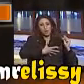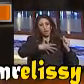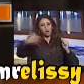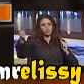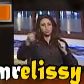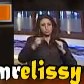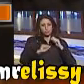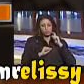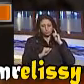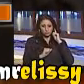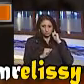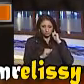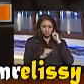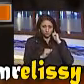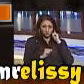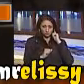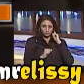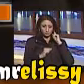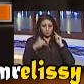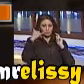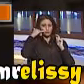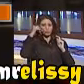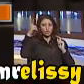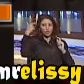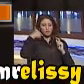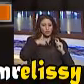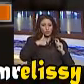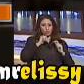معاك يا فندم اتفضل. استاذ عبد العزيز